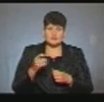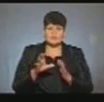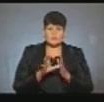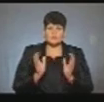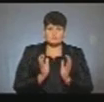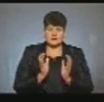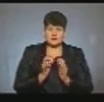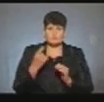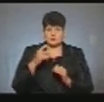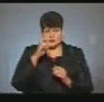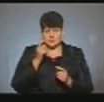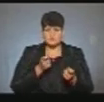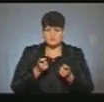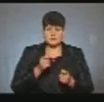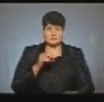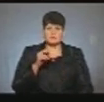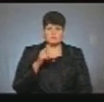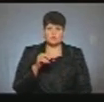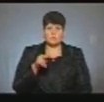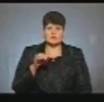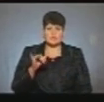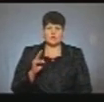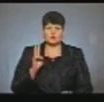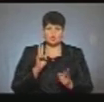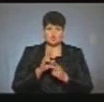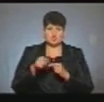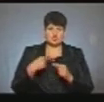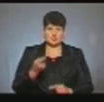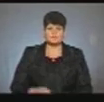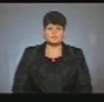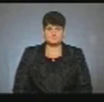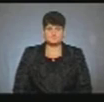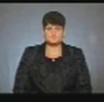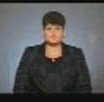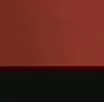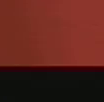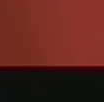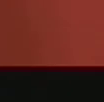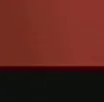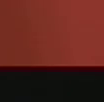енергозбереження облдержадміністрації Дмитром Пастернаком. До зустрічі в ефірі. До зустрічі.